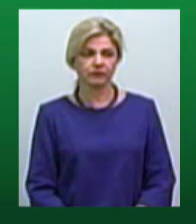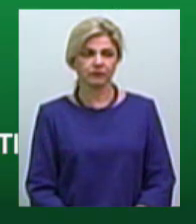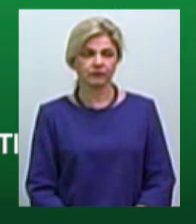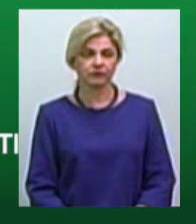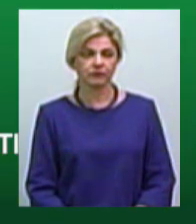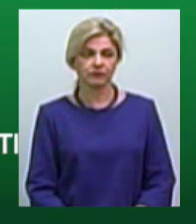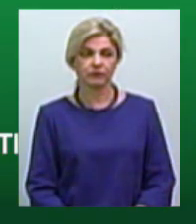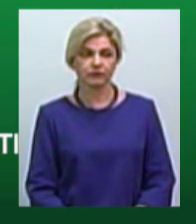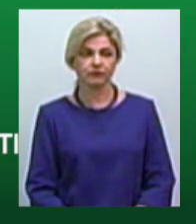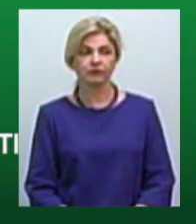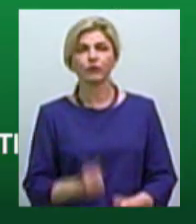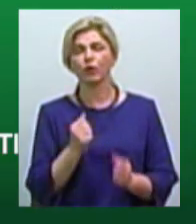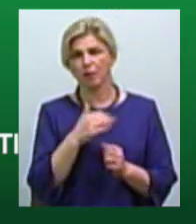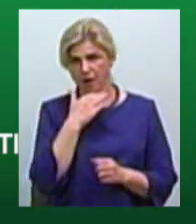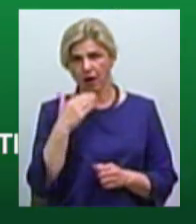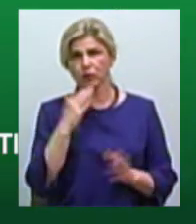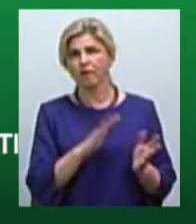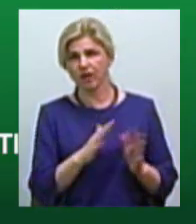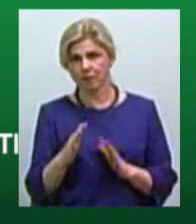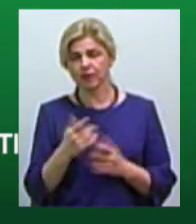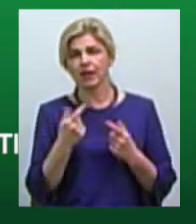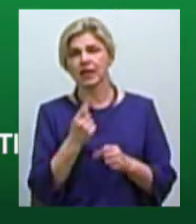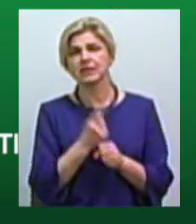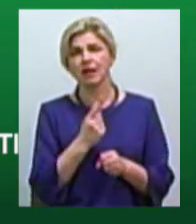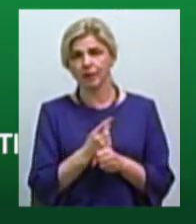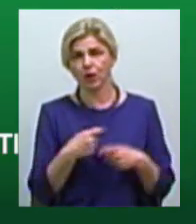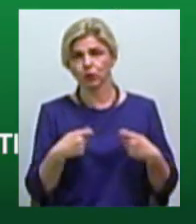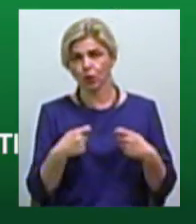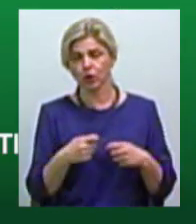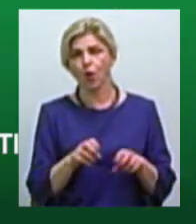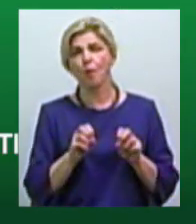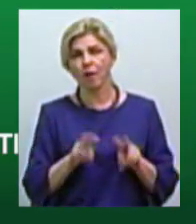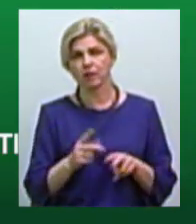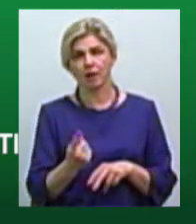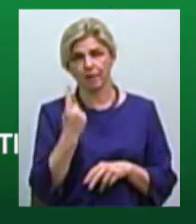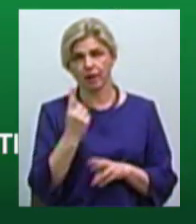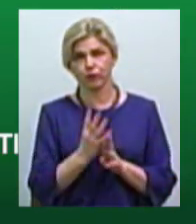В більшості випадків стихійна торгівля небезпечна в першу чергу тим, що